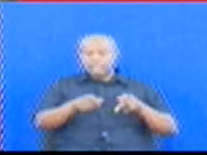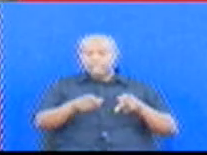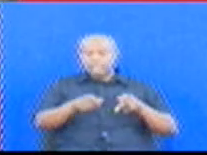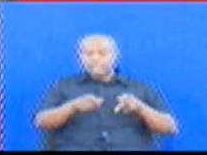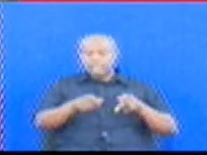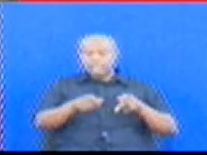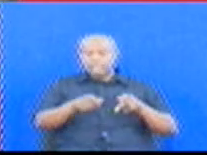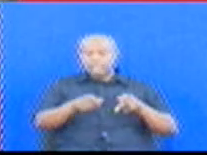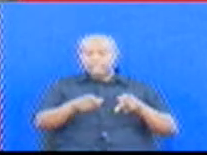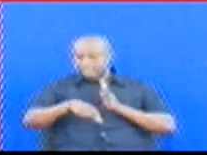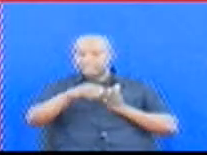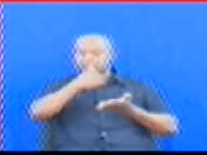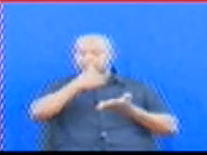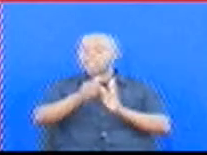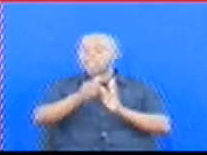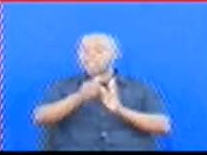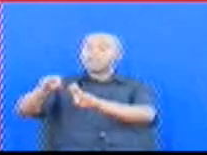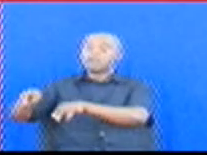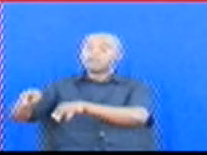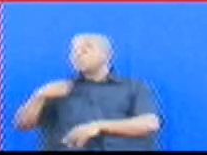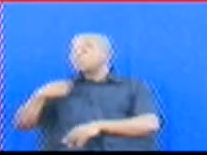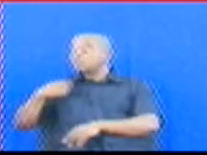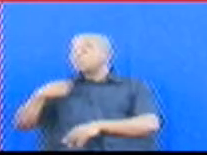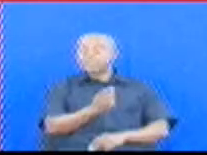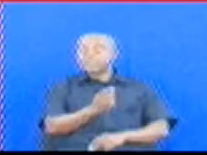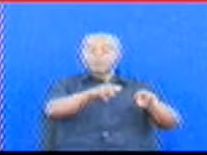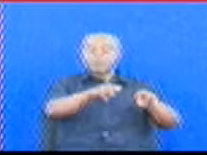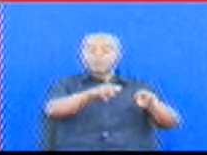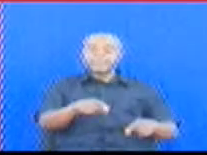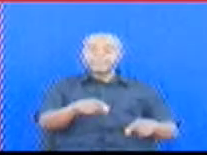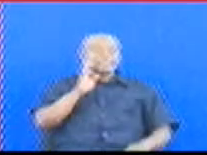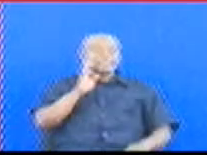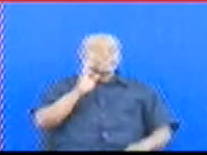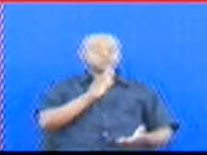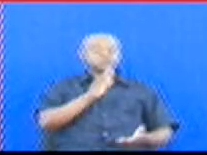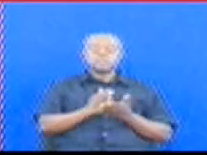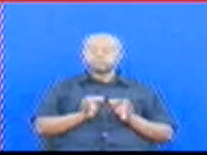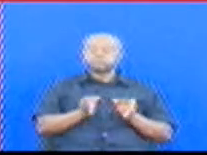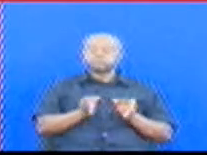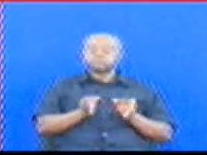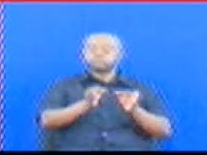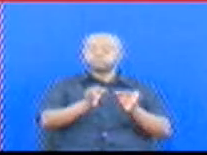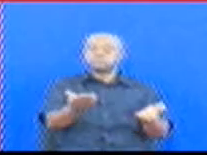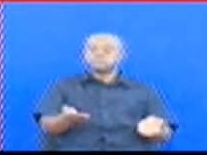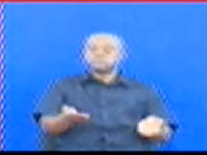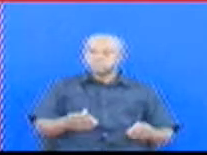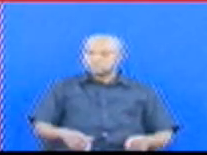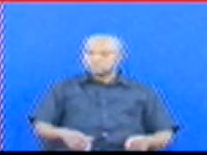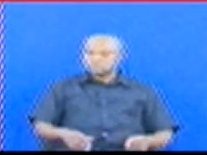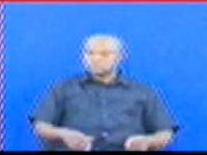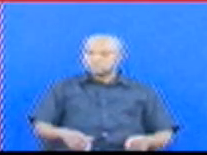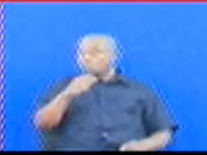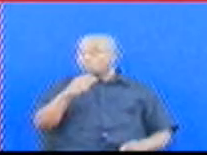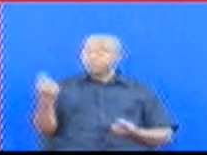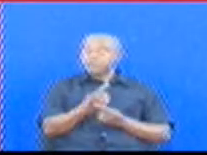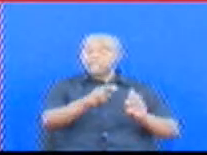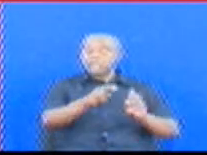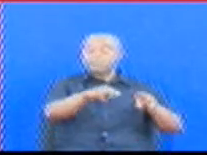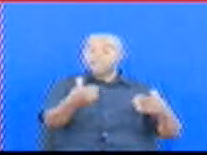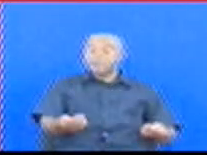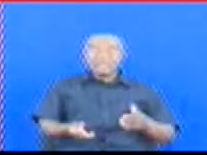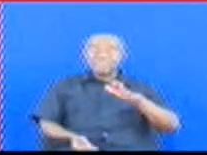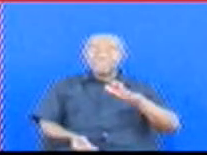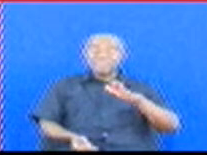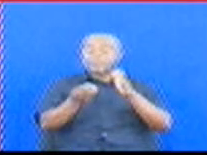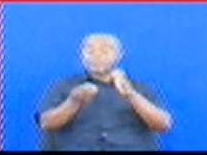mahakama, mtu anaenda mahakamani kila siku, kesi inatajwa. Kila siku kesi inatajwa. Watu wanaenda mahakamani hawapewi